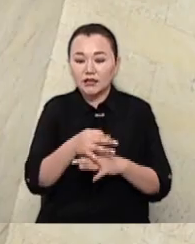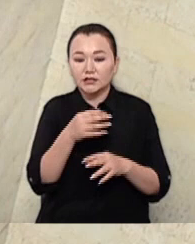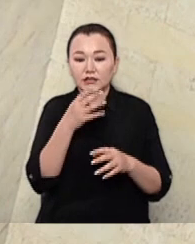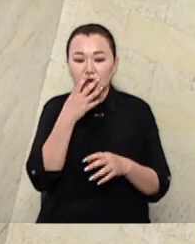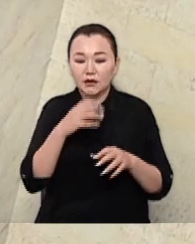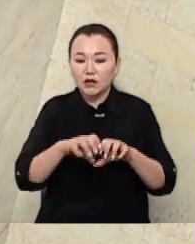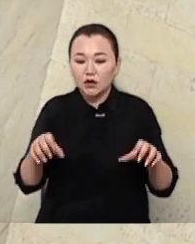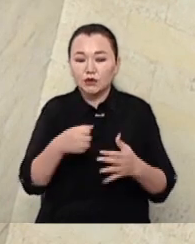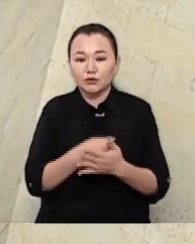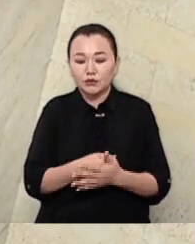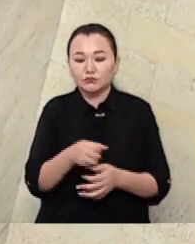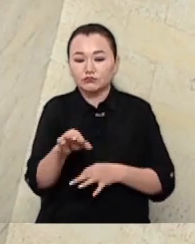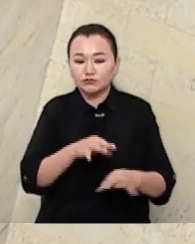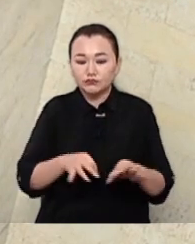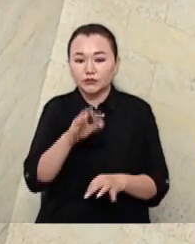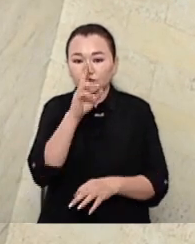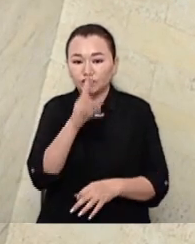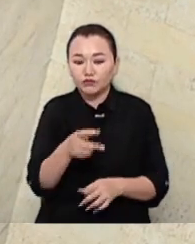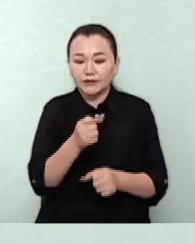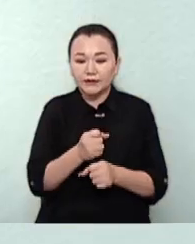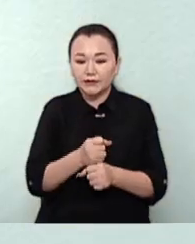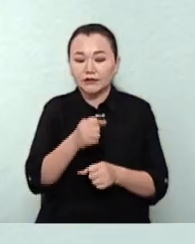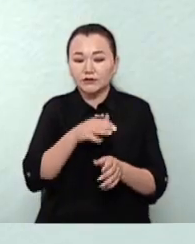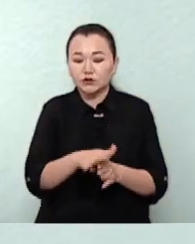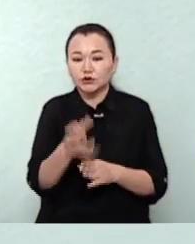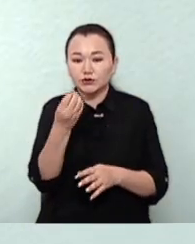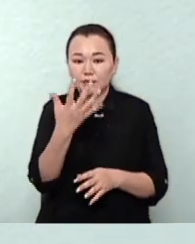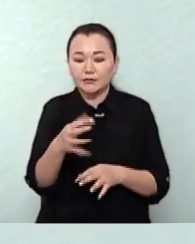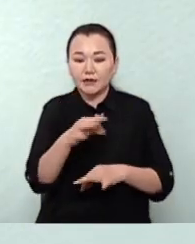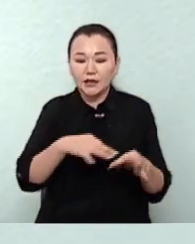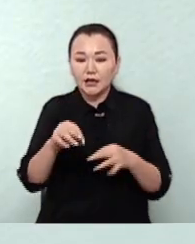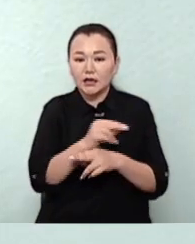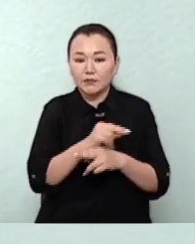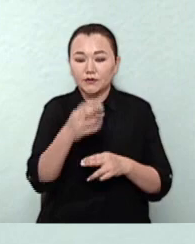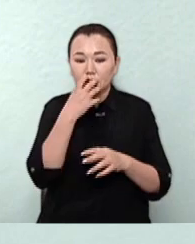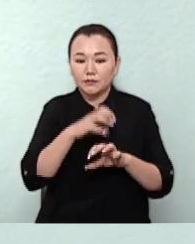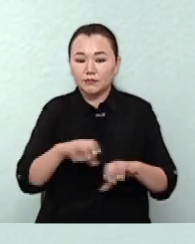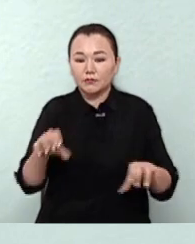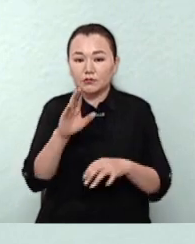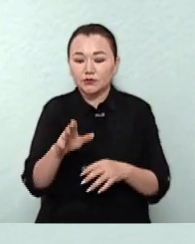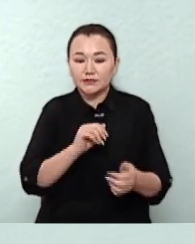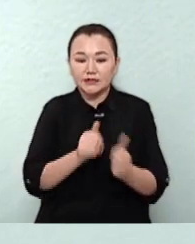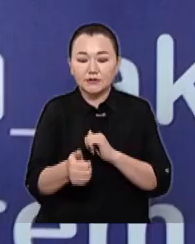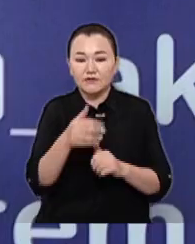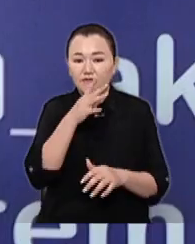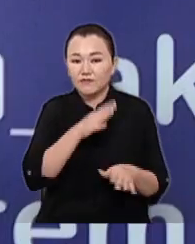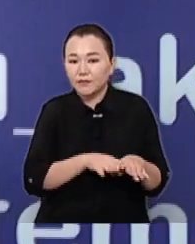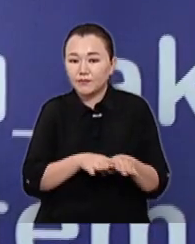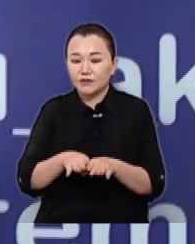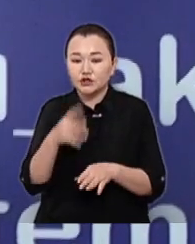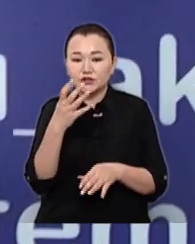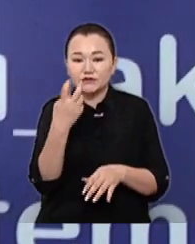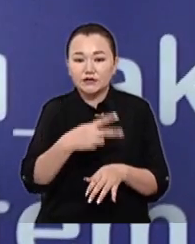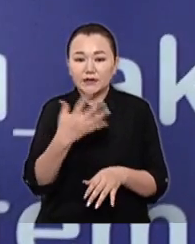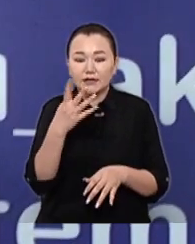летом доведут до ума. Проект двухгодичный. И реализуют еще 5 проектов по ремонту тепловых магистралей. Но заменить одновременно все